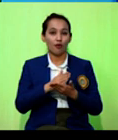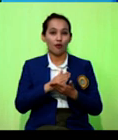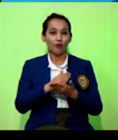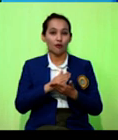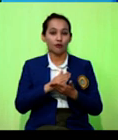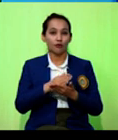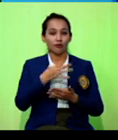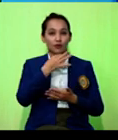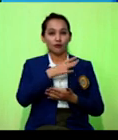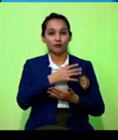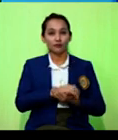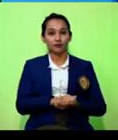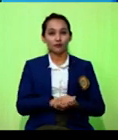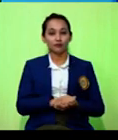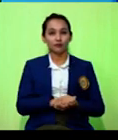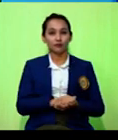murojaat qilibdi.